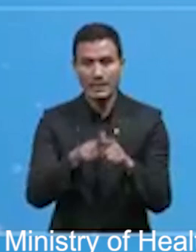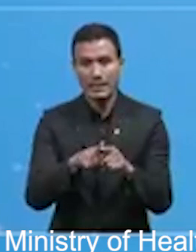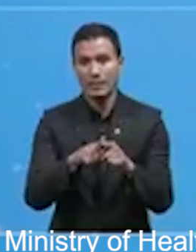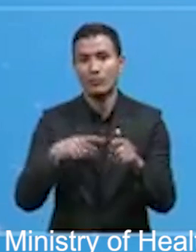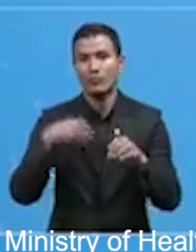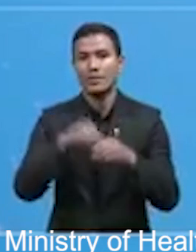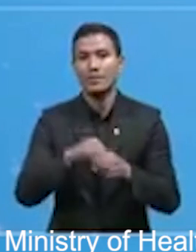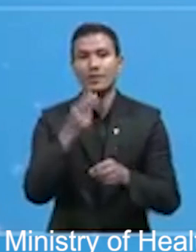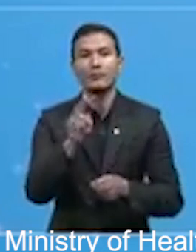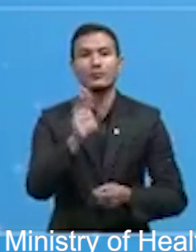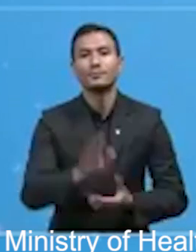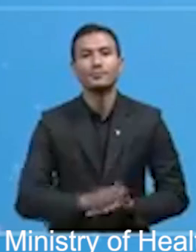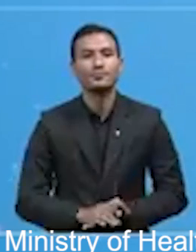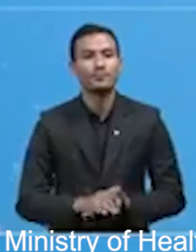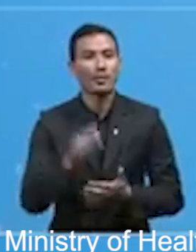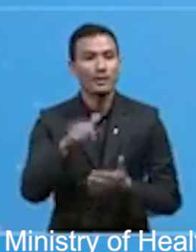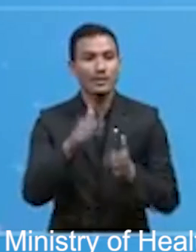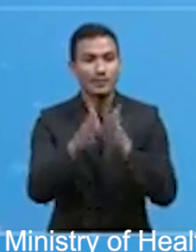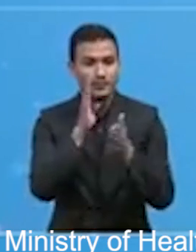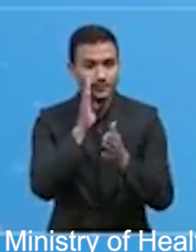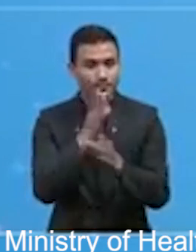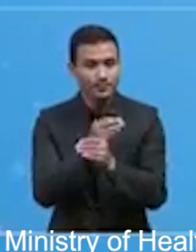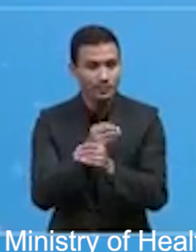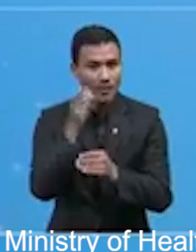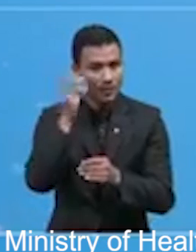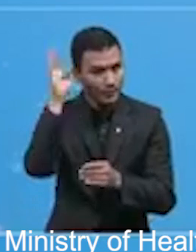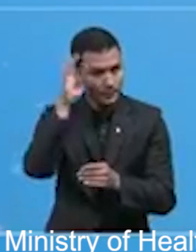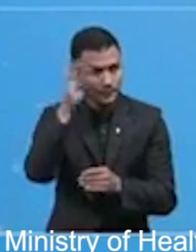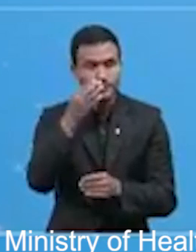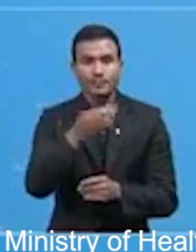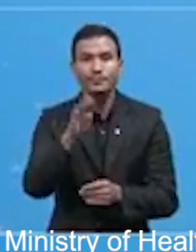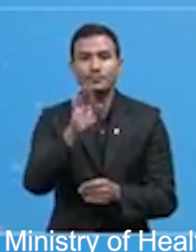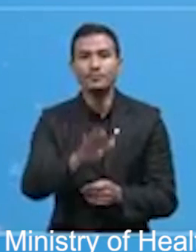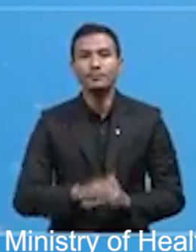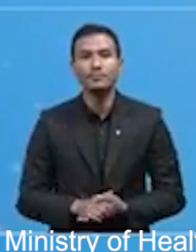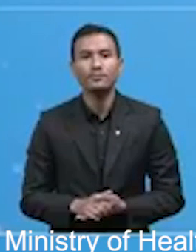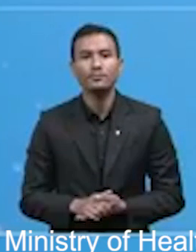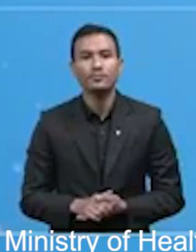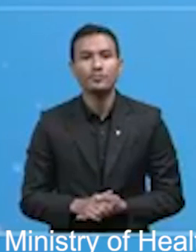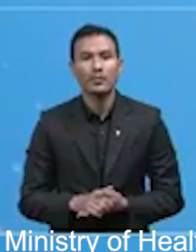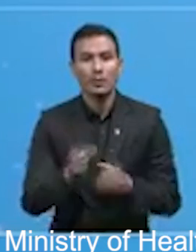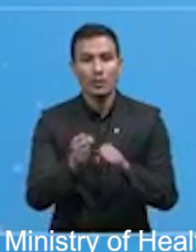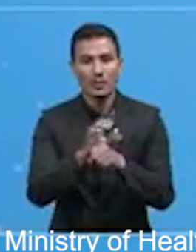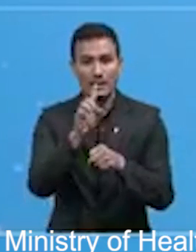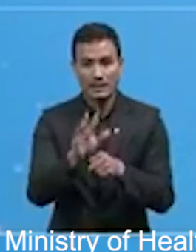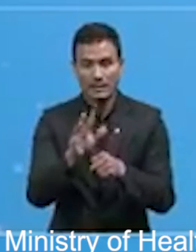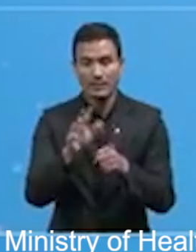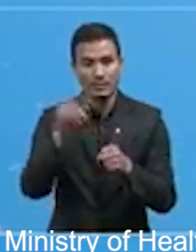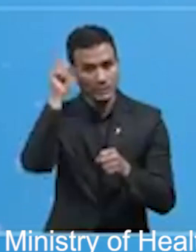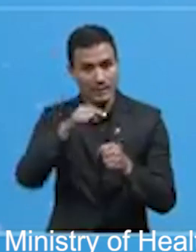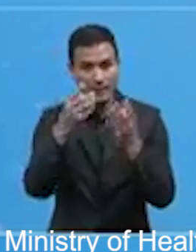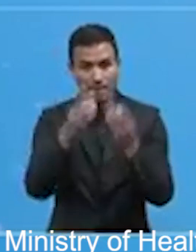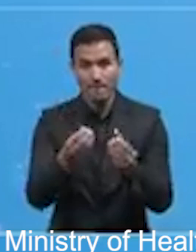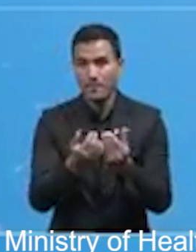साथ उपस्थित भएको छु। आज सांकेतिक भाषा में हामीलाई दिनेश श्रेष्ठले साथ दिँदै हुनुहुन्छ। COVID-19 को क्षतिहरू